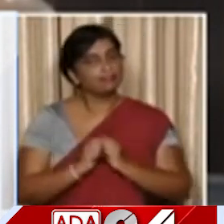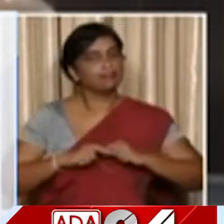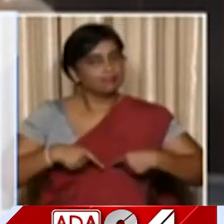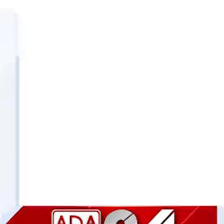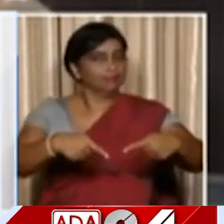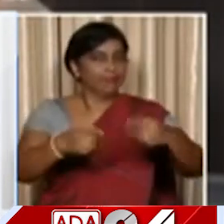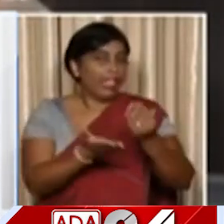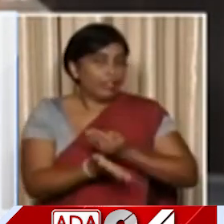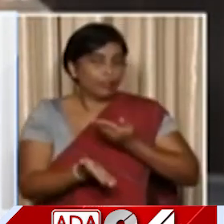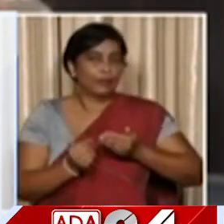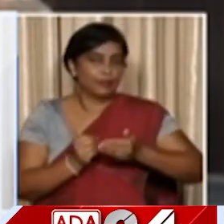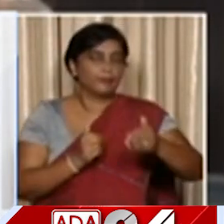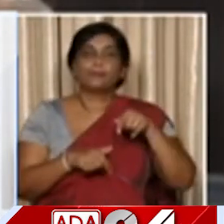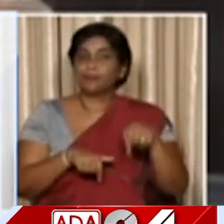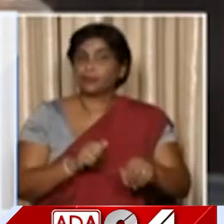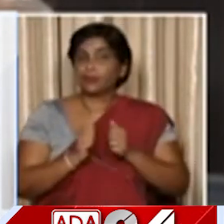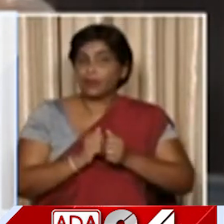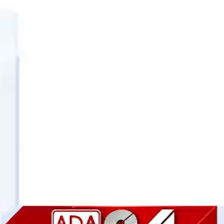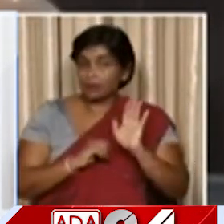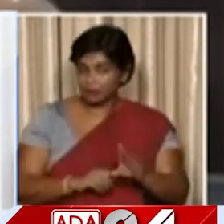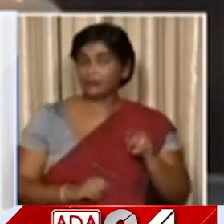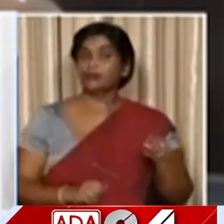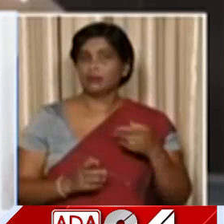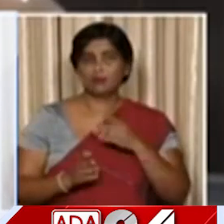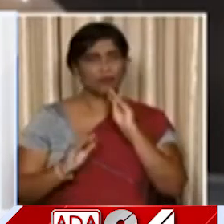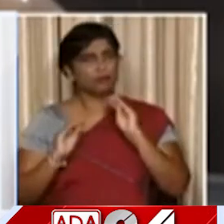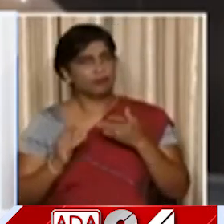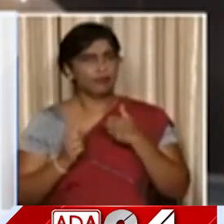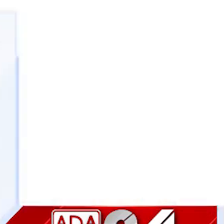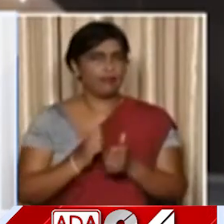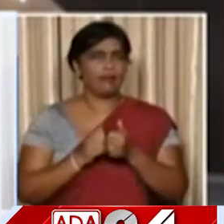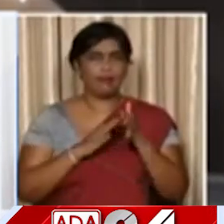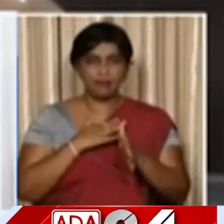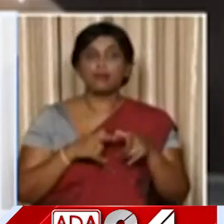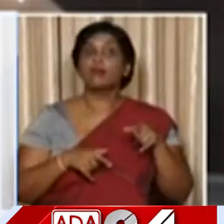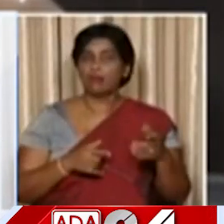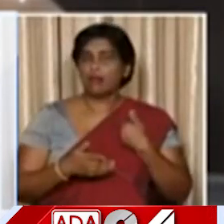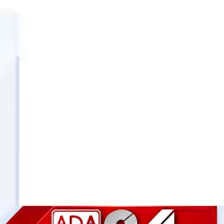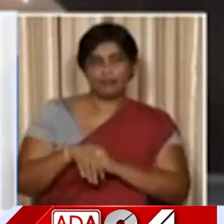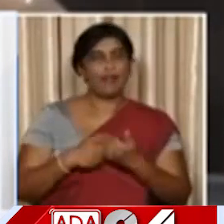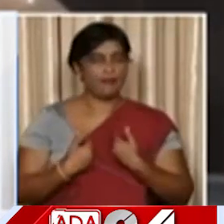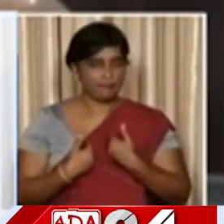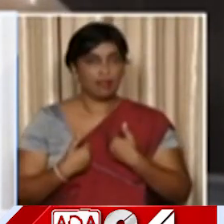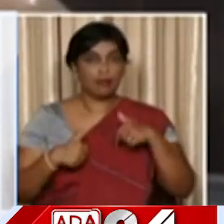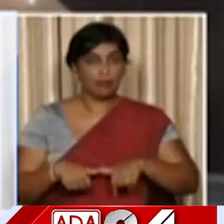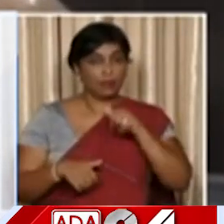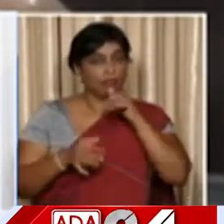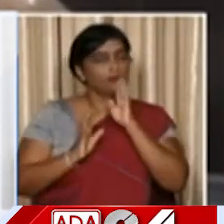ටිකක් ඉදිරියට යමු. මේ ගමන් මග මෙතෙක් ඉදිරියට එද්දී යම් යම් අඩුපාඩුකම් සිද්ධ වුණා. ඒවා අප හඳුනාගෙන තියෙනවා.